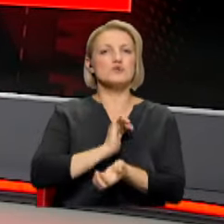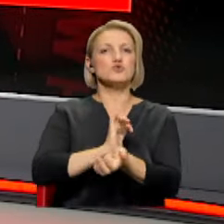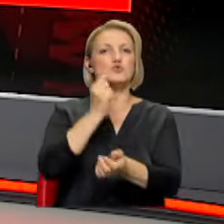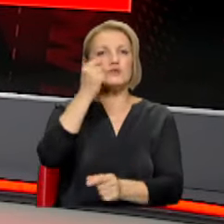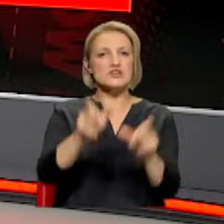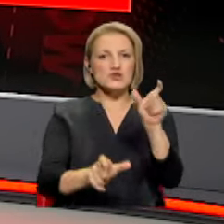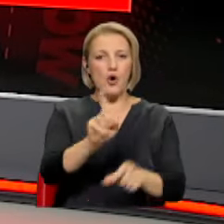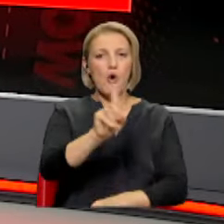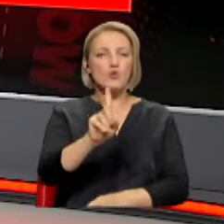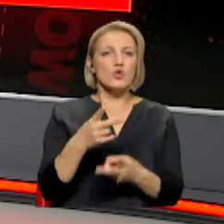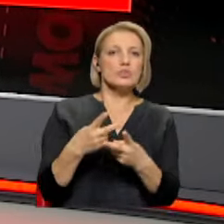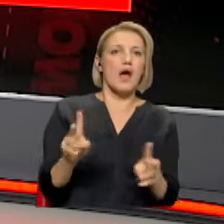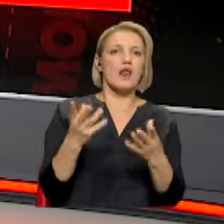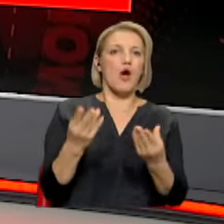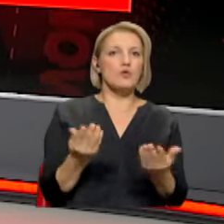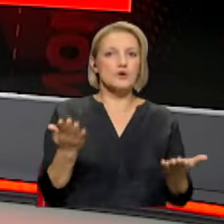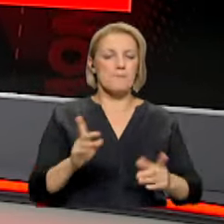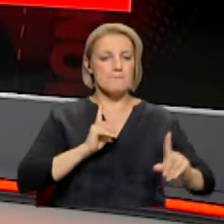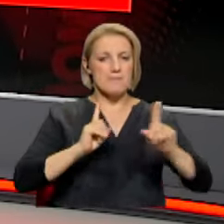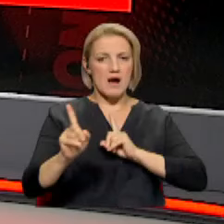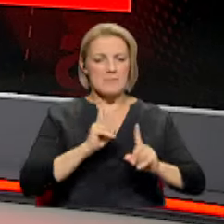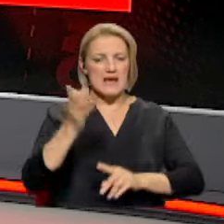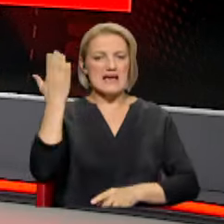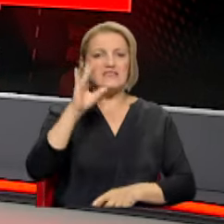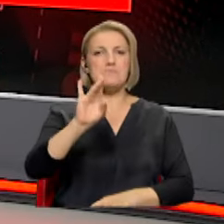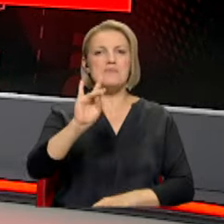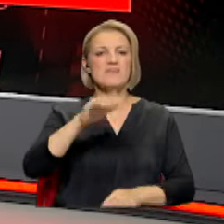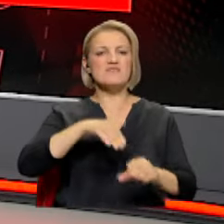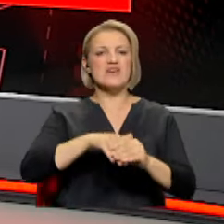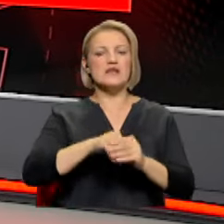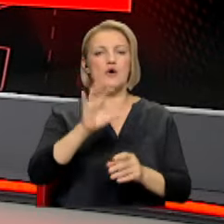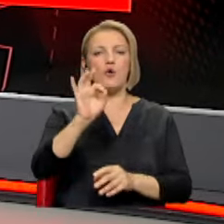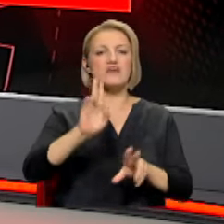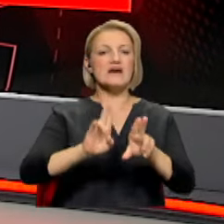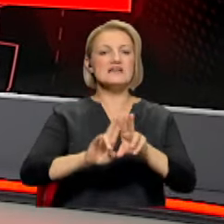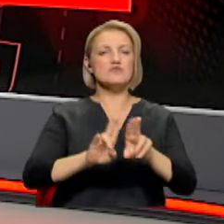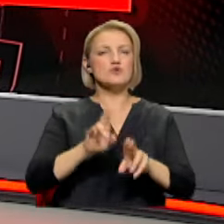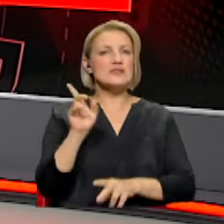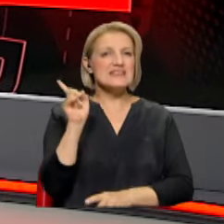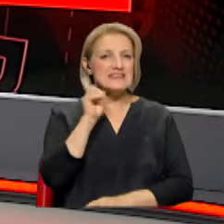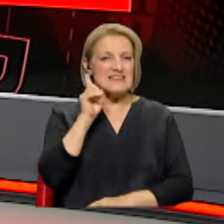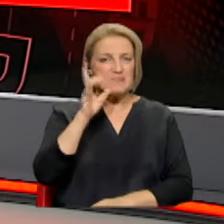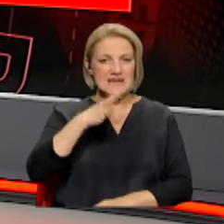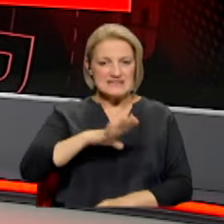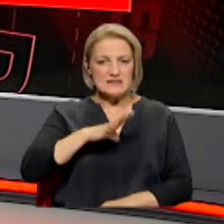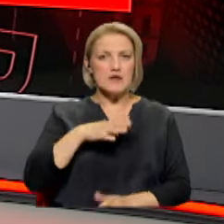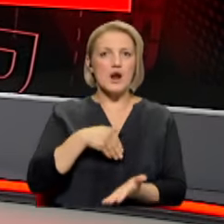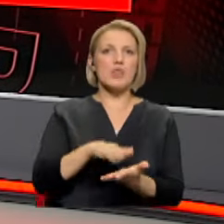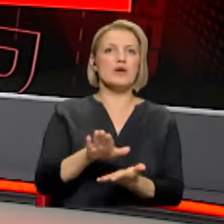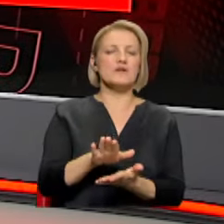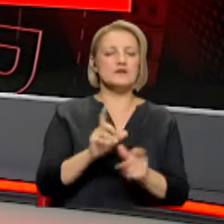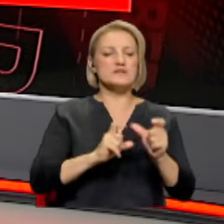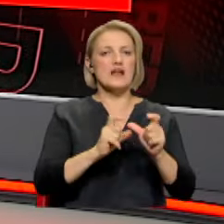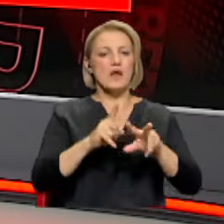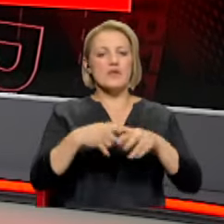sanıktan 10'u tahliye edildi. Mahkeme eski MHP'li vekil Olcay Kılavuz'un dinlenmesi talebini de reddetti.